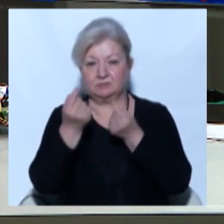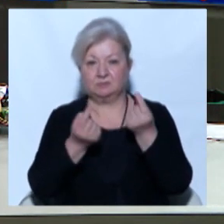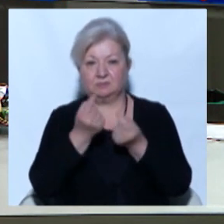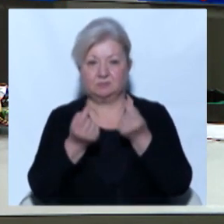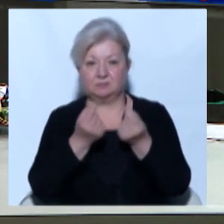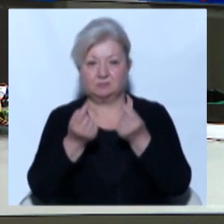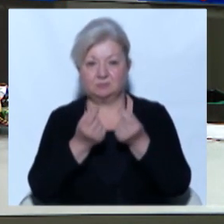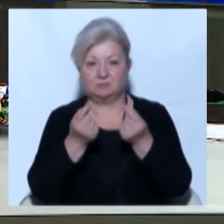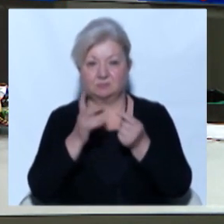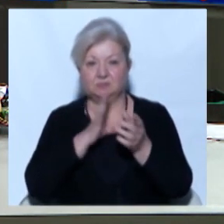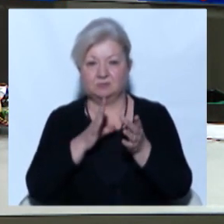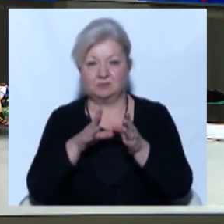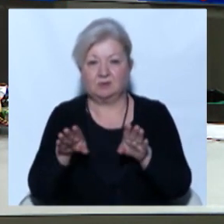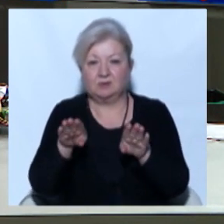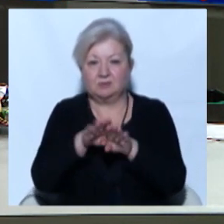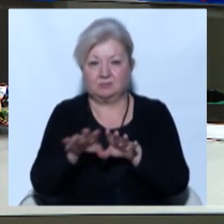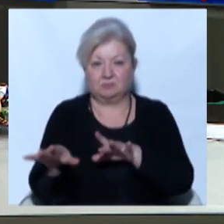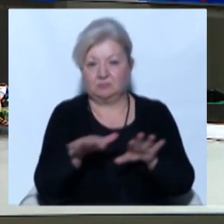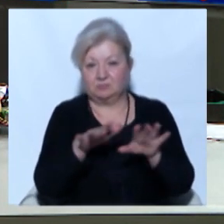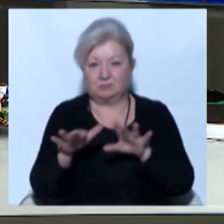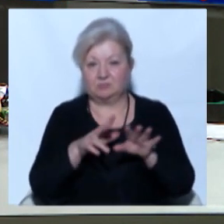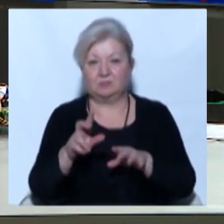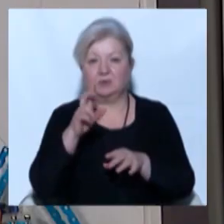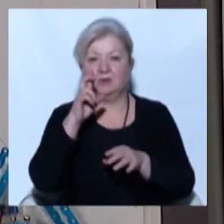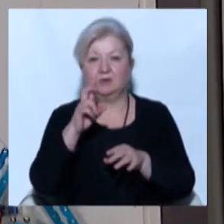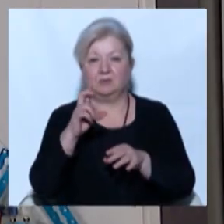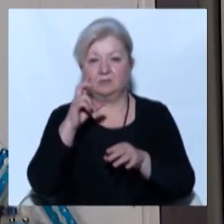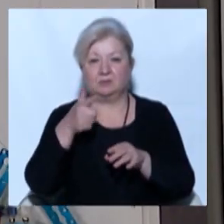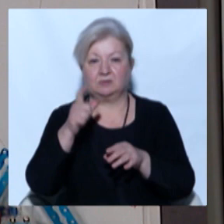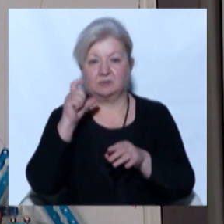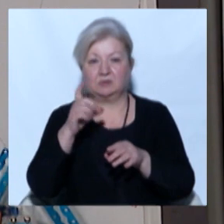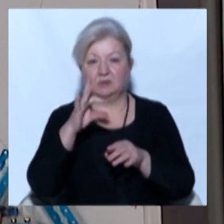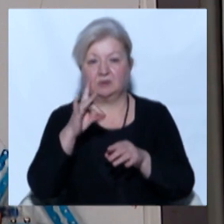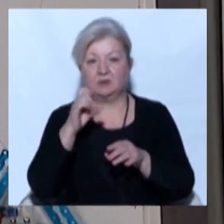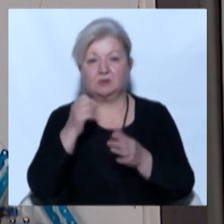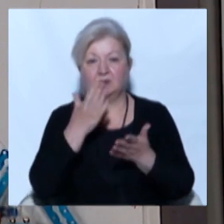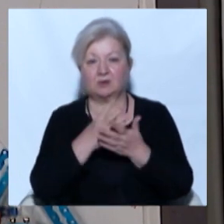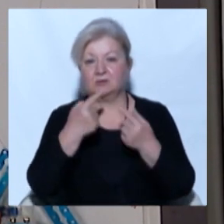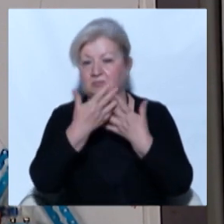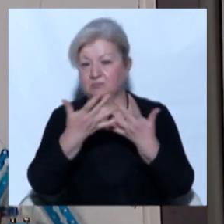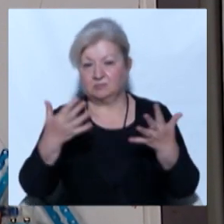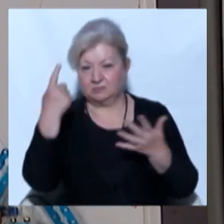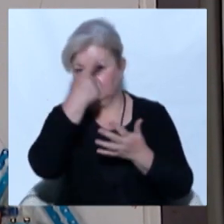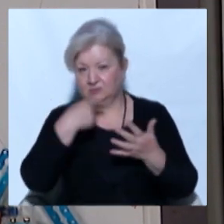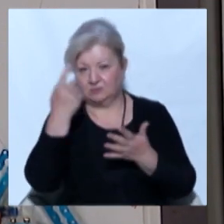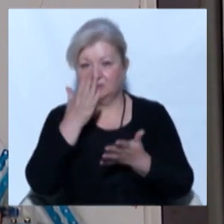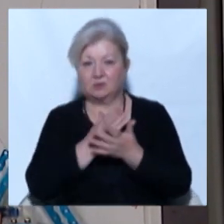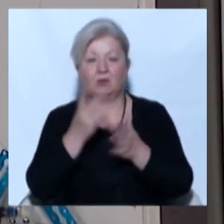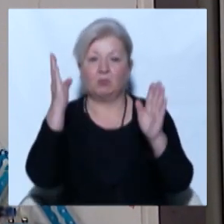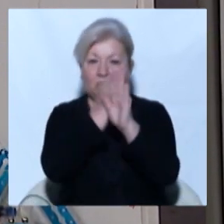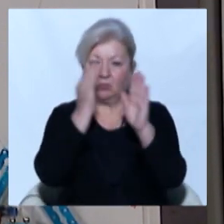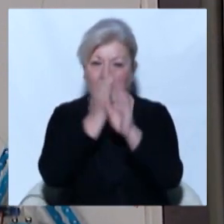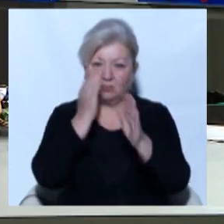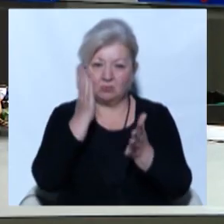ნაწილაკთა სინქრონული მოძრაობაა ბგერა. ბგერა არსებობს მრავალი სახის,